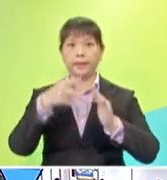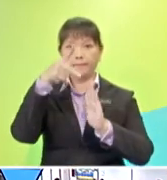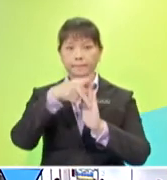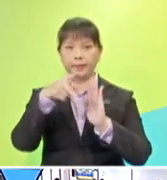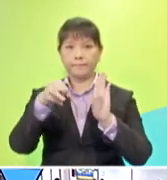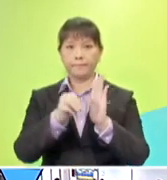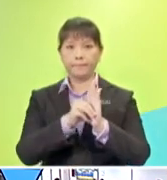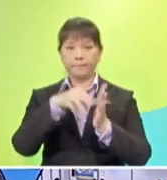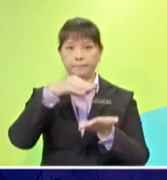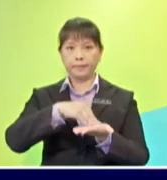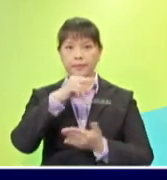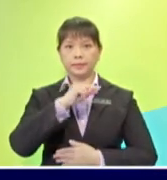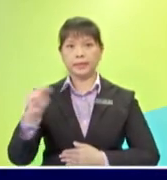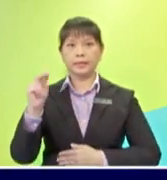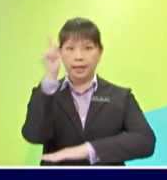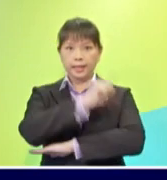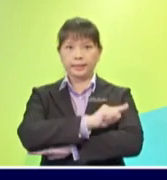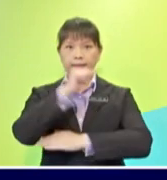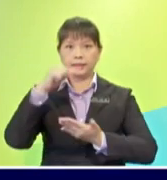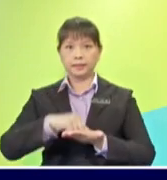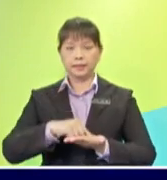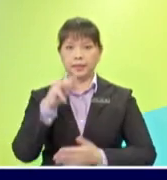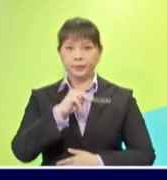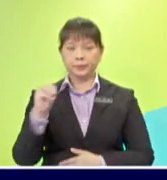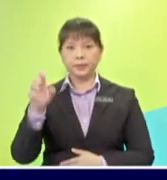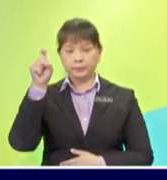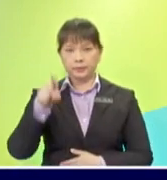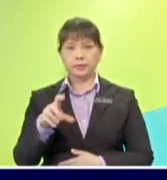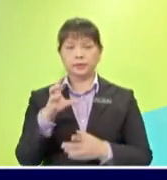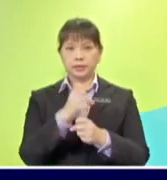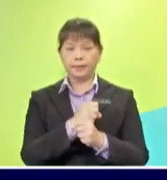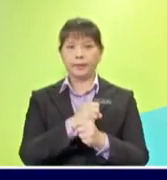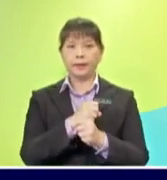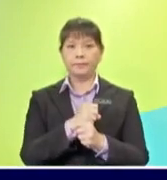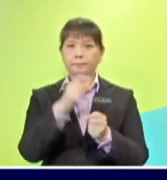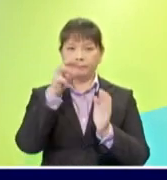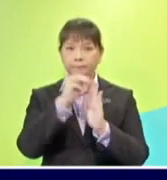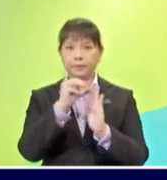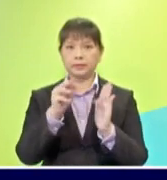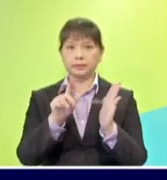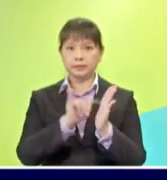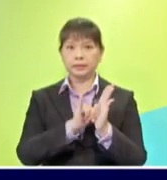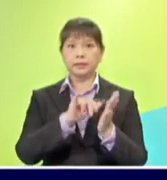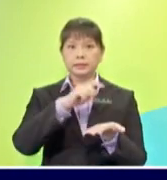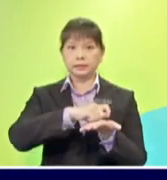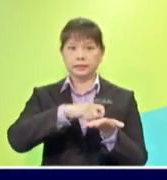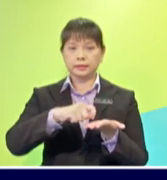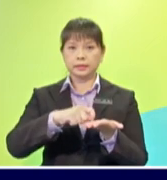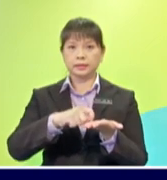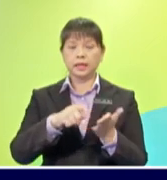pertama murid-murid pasti dapat menyatakan peraturan di setiap tempat di sekolah